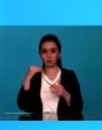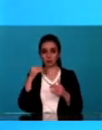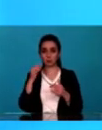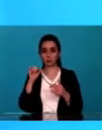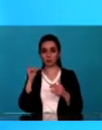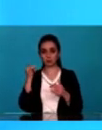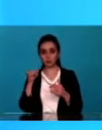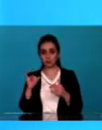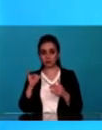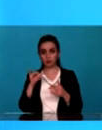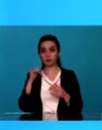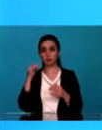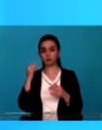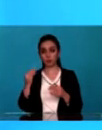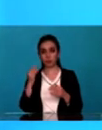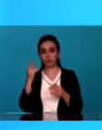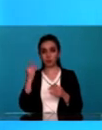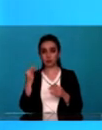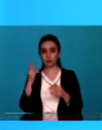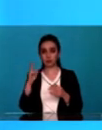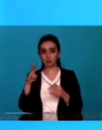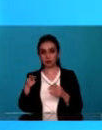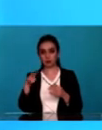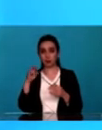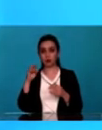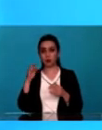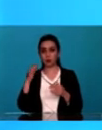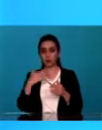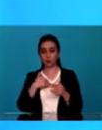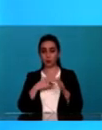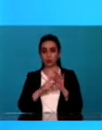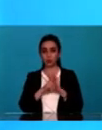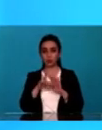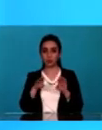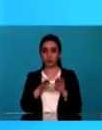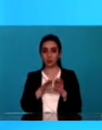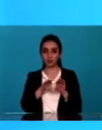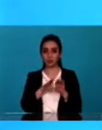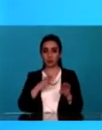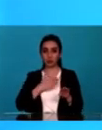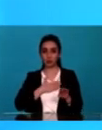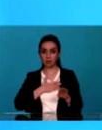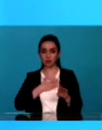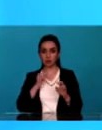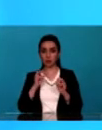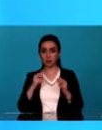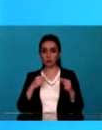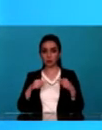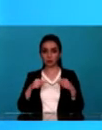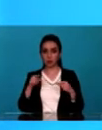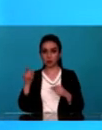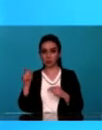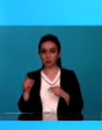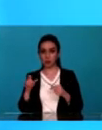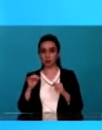Далее, с помощью разветвляющегося цикла if мы начинаем сравнивать нашего футболиста с